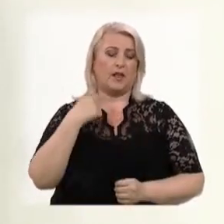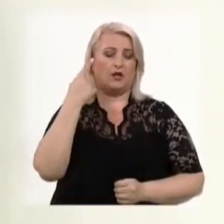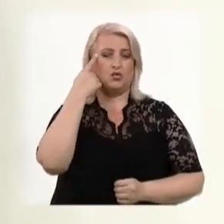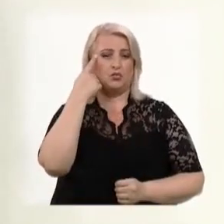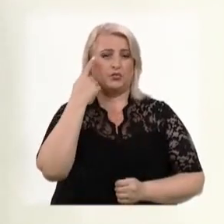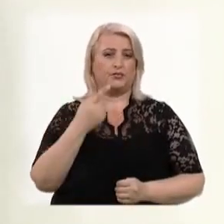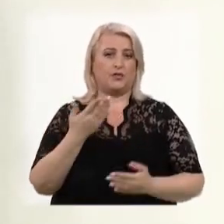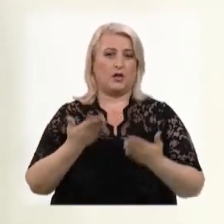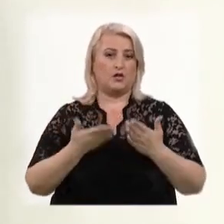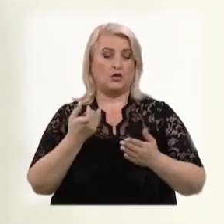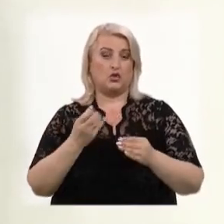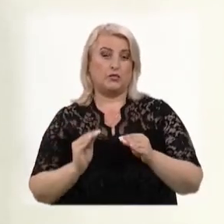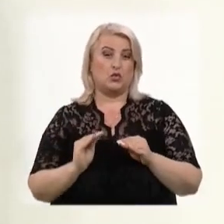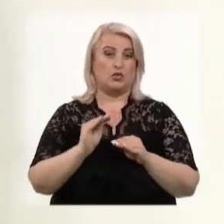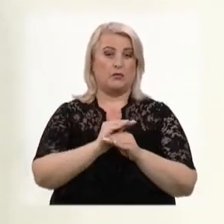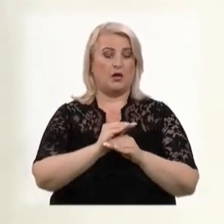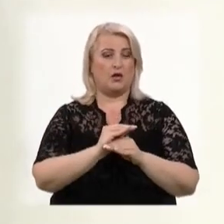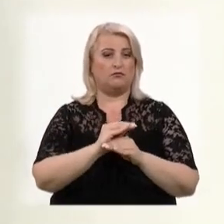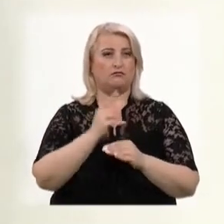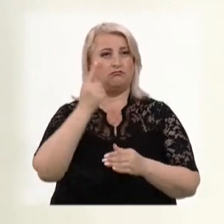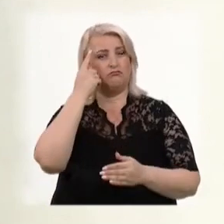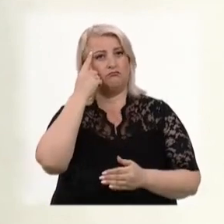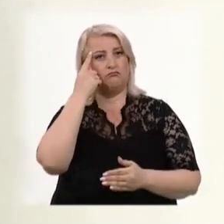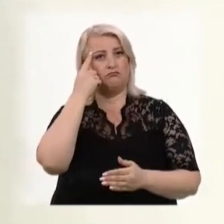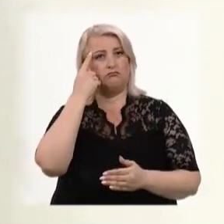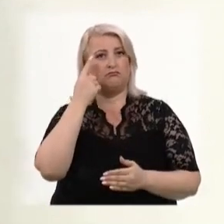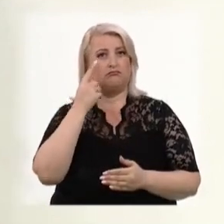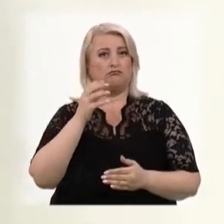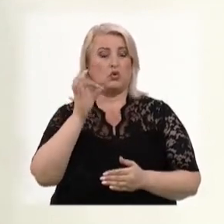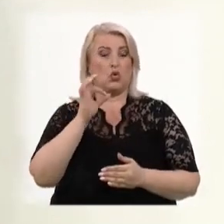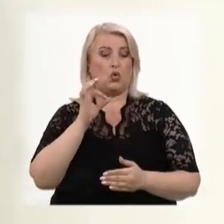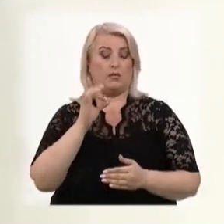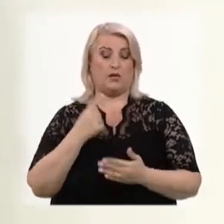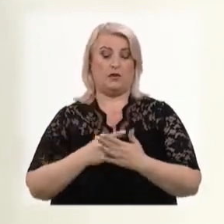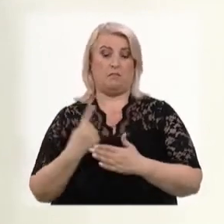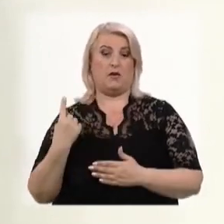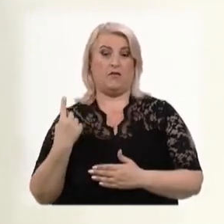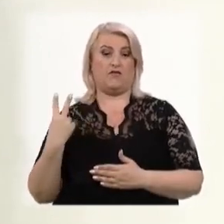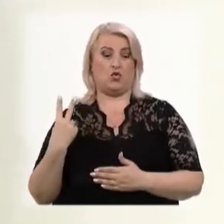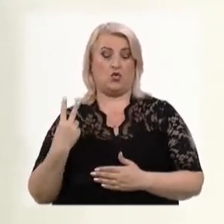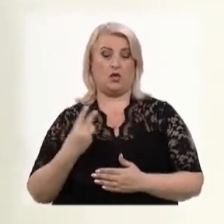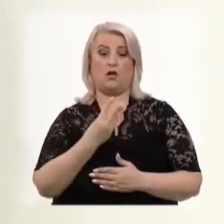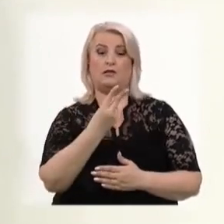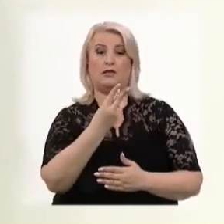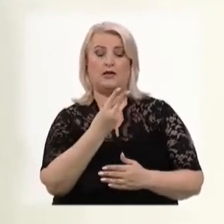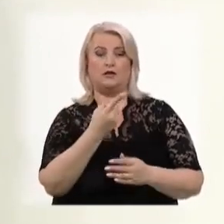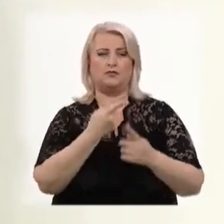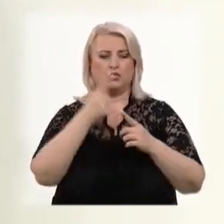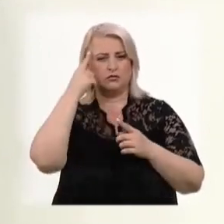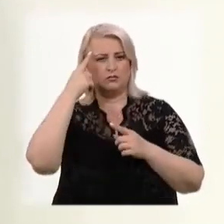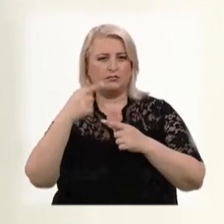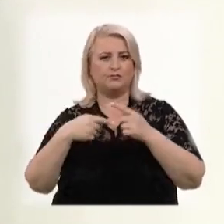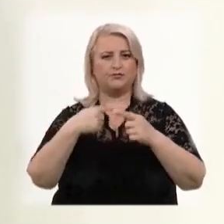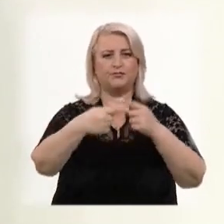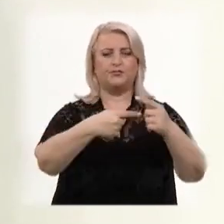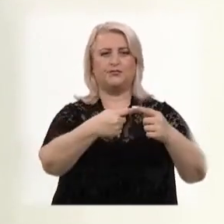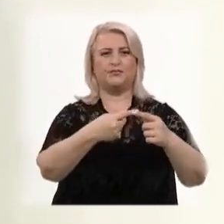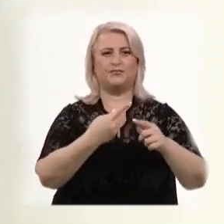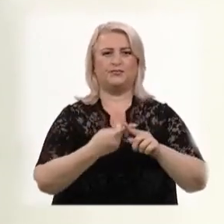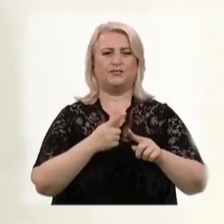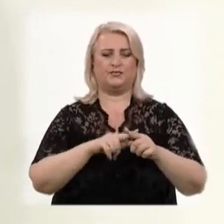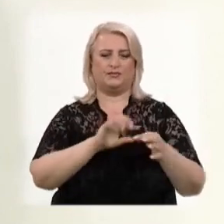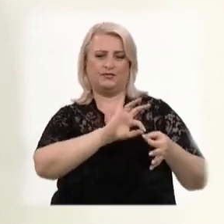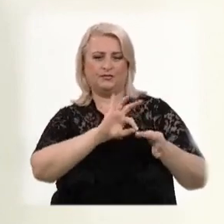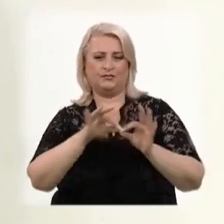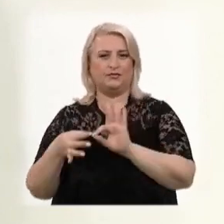dacă aș mai adăuga niște gânduri aer descompune precedentele două frumos și dragostea lor în cele mai multe merge în